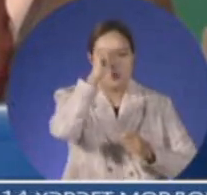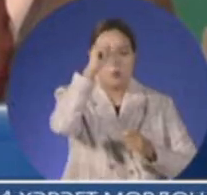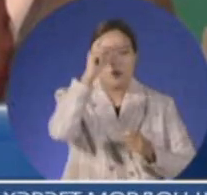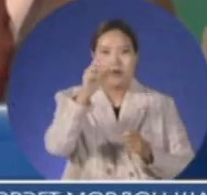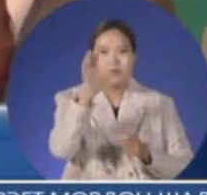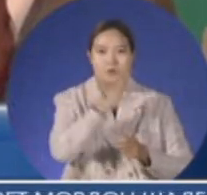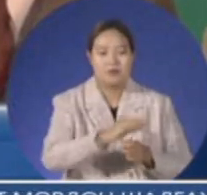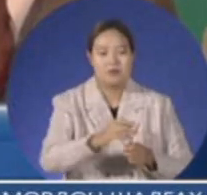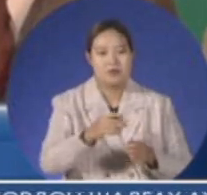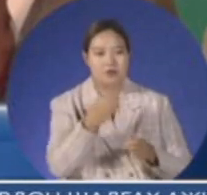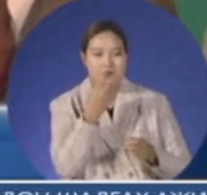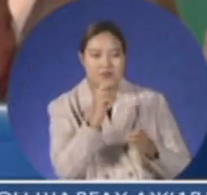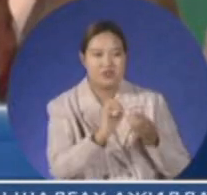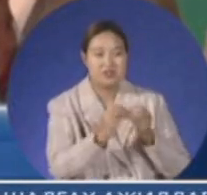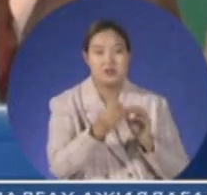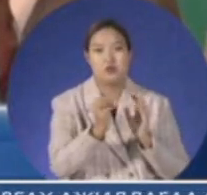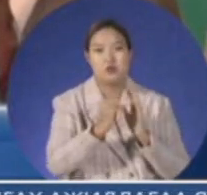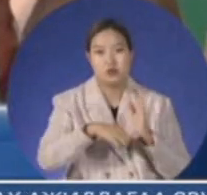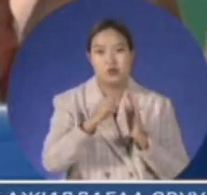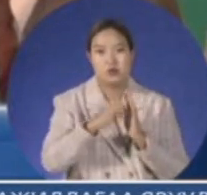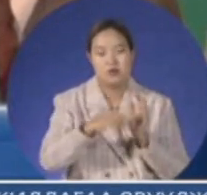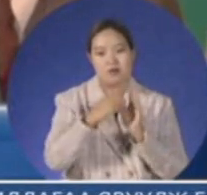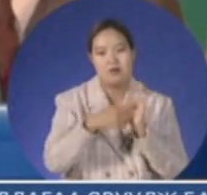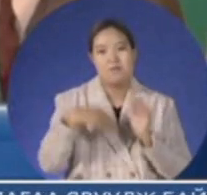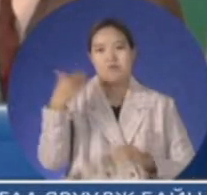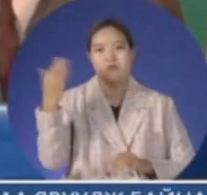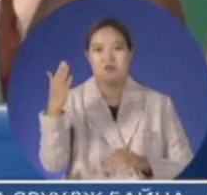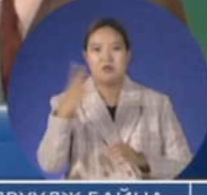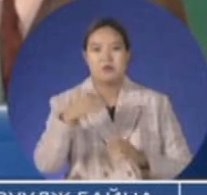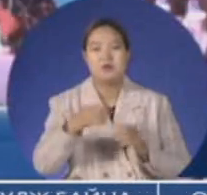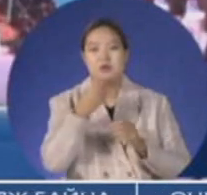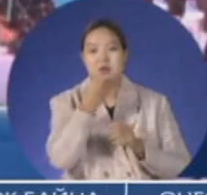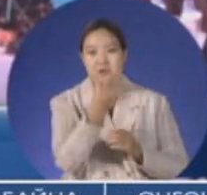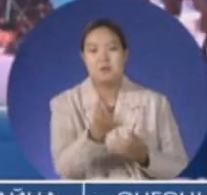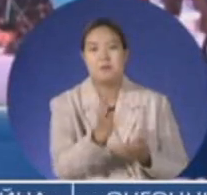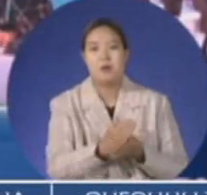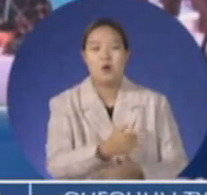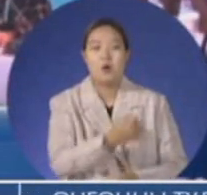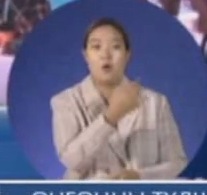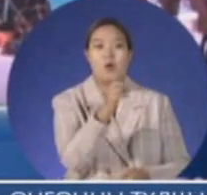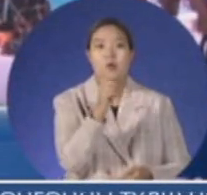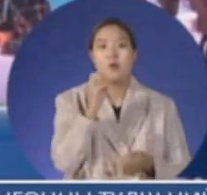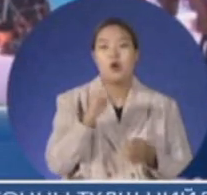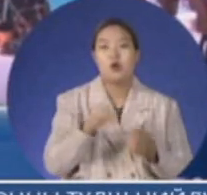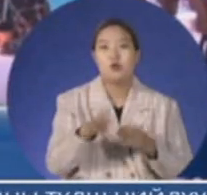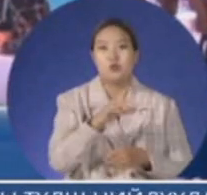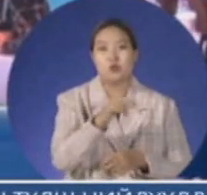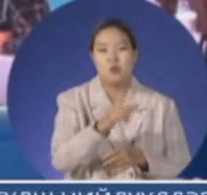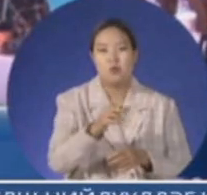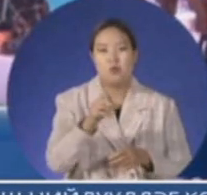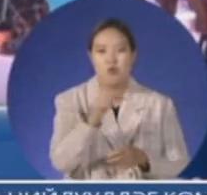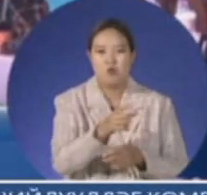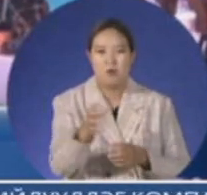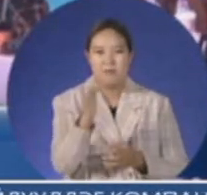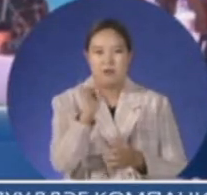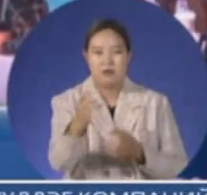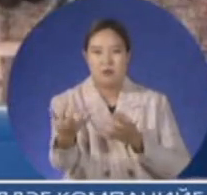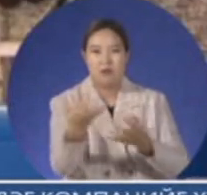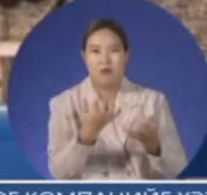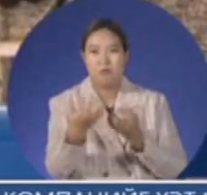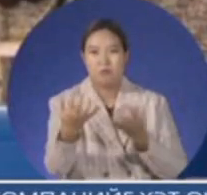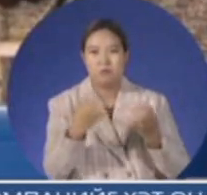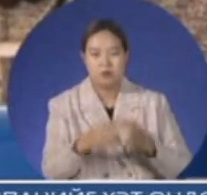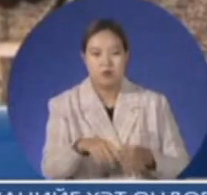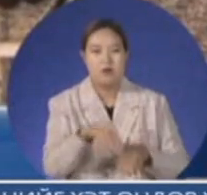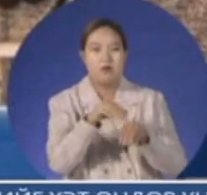хамтлах ёстой гэж ингэж одоо нэлтгэлийн гол онцлогийг хэлсэн. Магад зүгээр Улаанбаатар хотод хүн амын төвлөрөл, автомашины төвлөрөл, эдийн